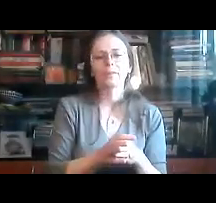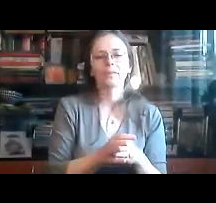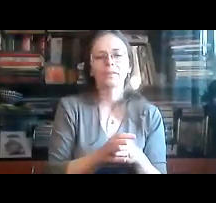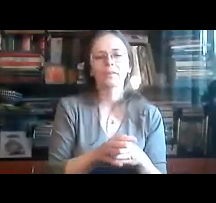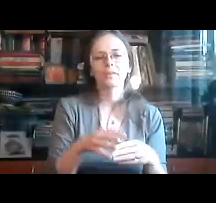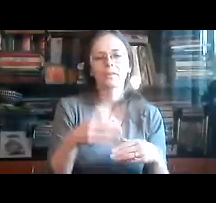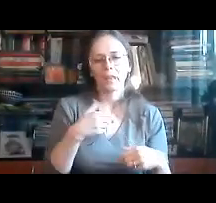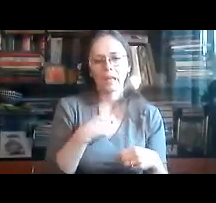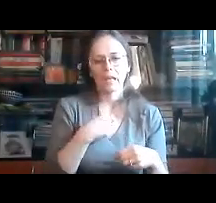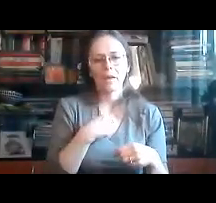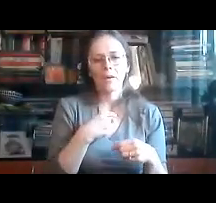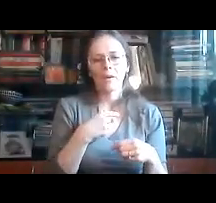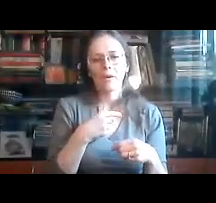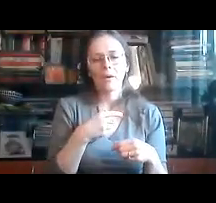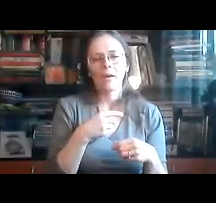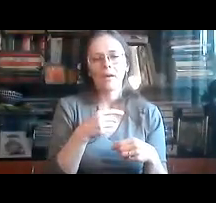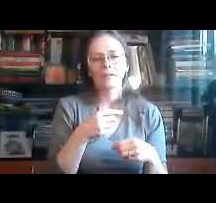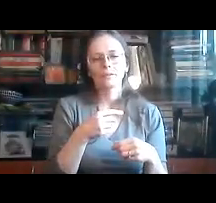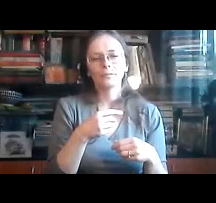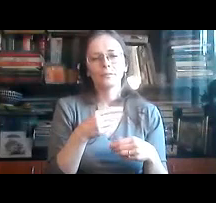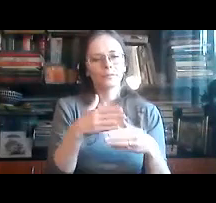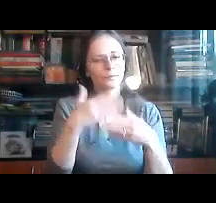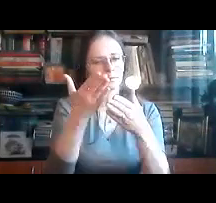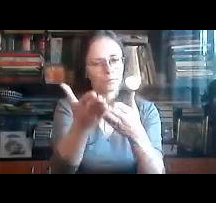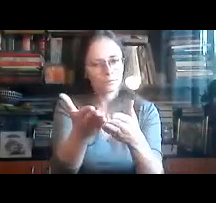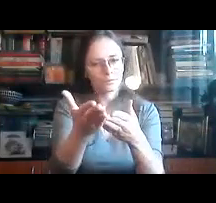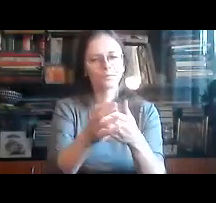уже начали мы с Олей здесь переписываться. Чате, да,